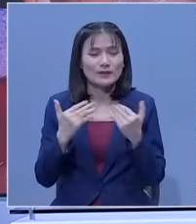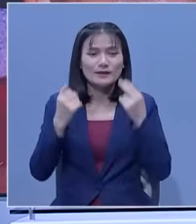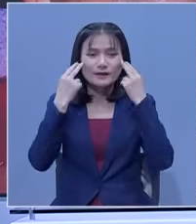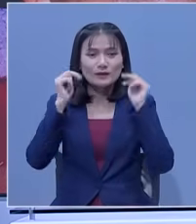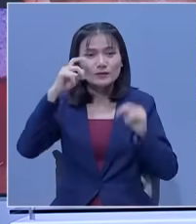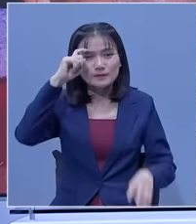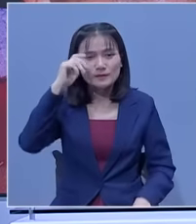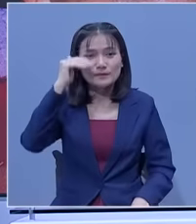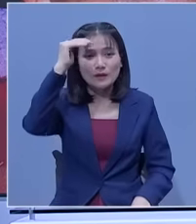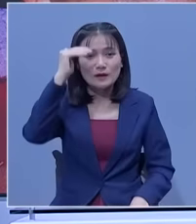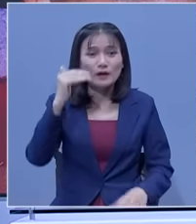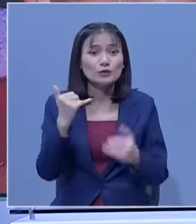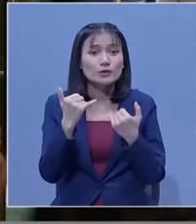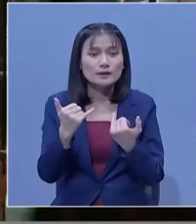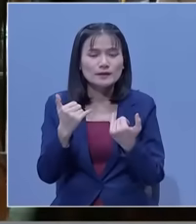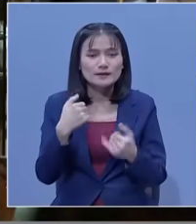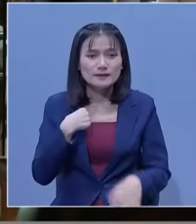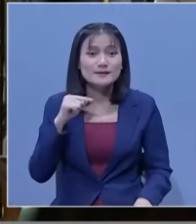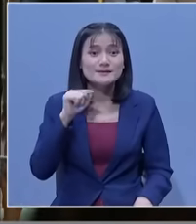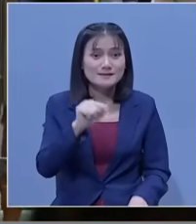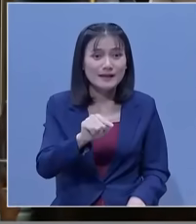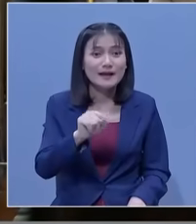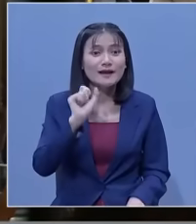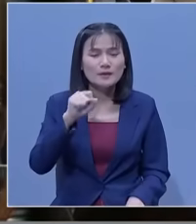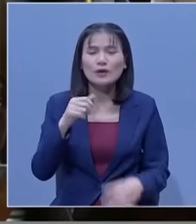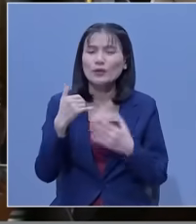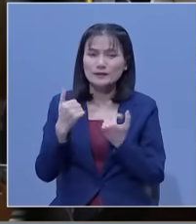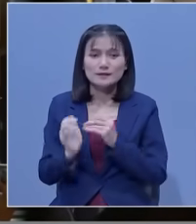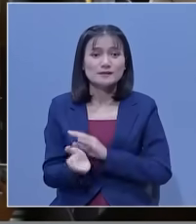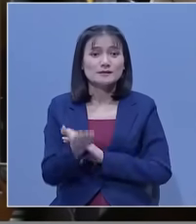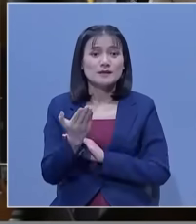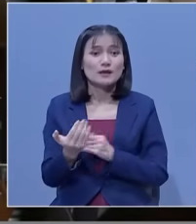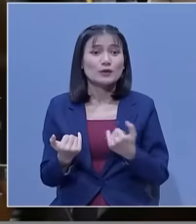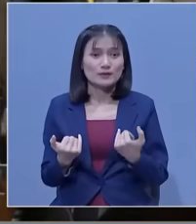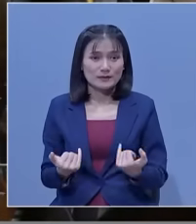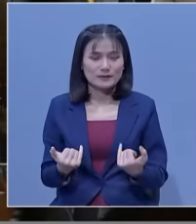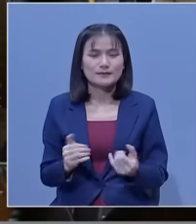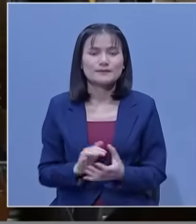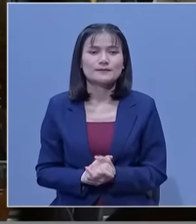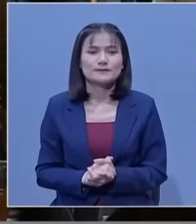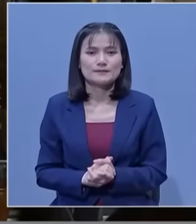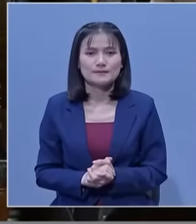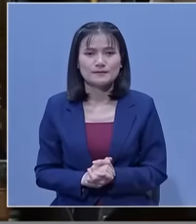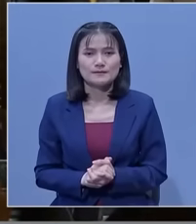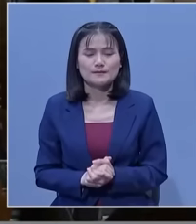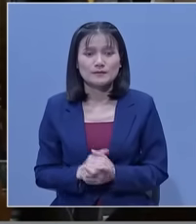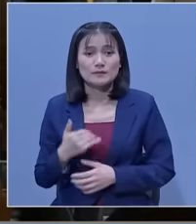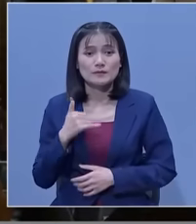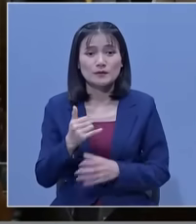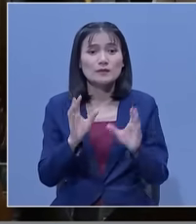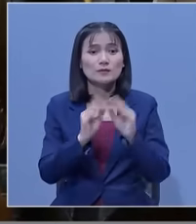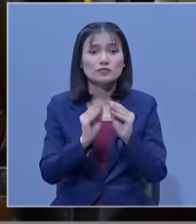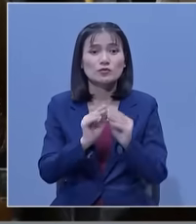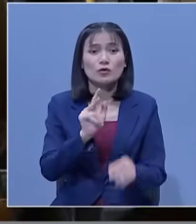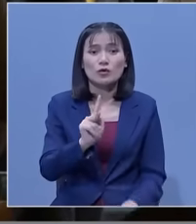เศรษฐาทวีสินซึ่งเป็นคนออกคำสั่งนี้แล้ววันนี้นะคะตั้งแต่เช้าตรู่เลยคือท่านเนี่ยเดินทางมาประชุมกตรวันนี้